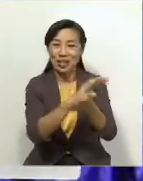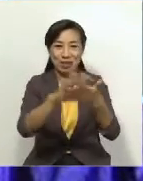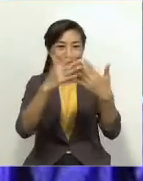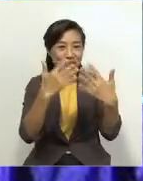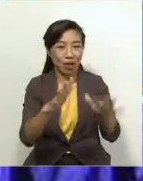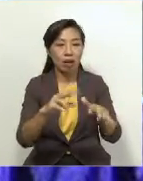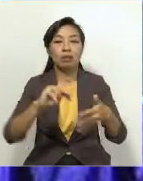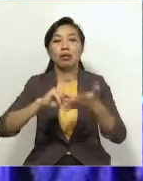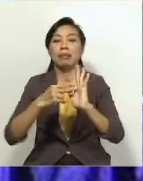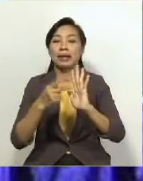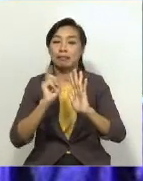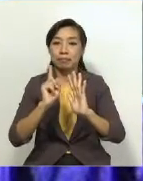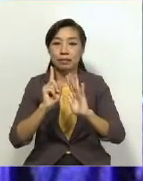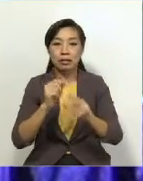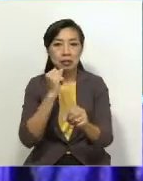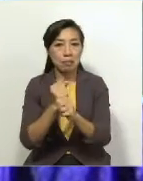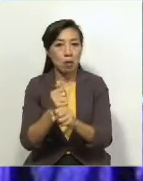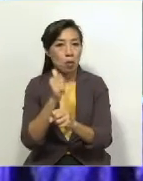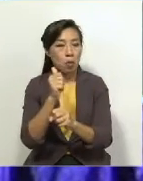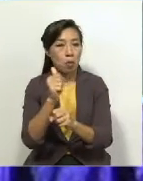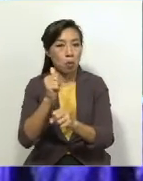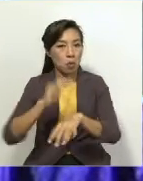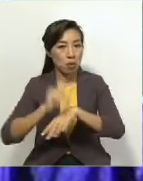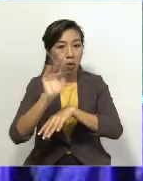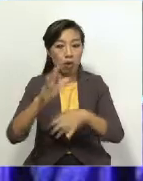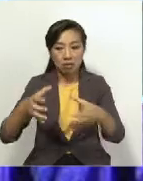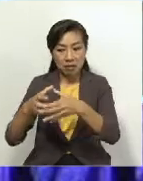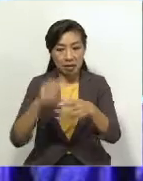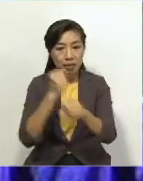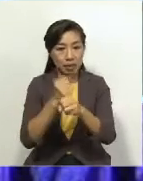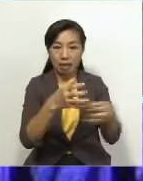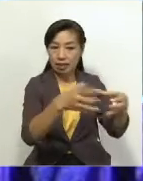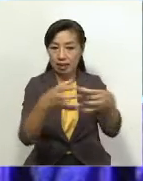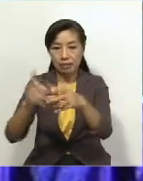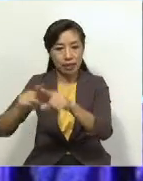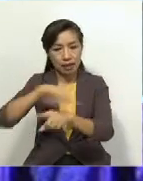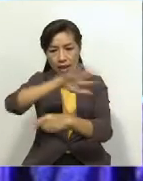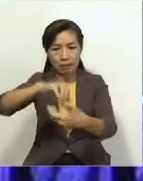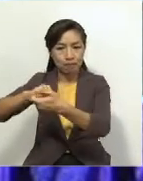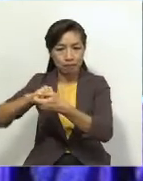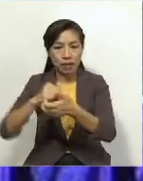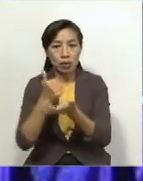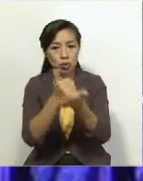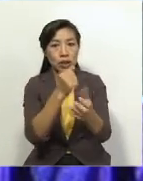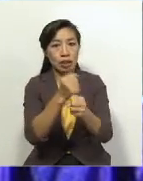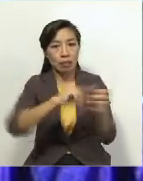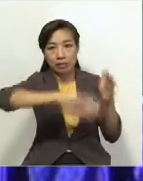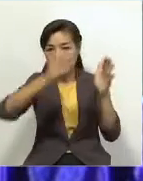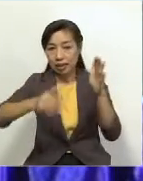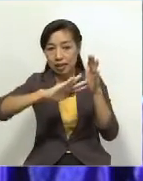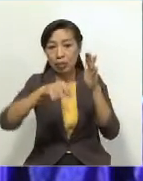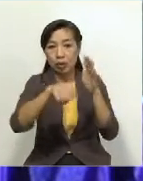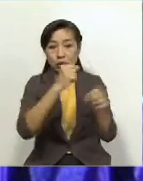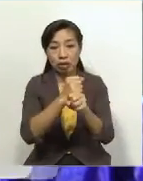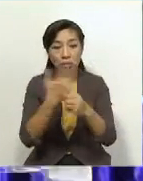ถือว่าเป็นผลงานชิ้นโบแดงสำเร็จของทีมปฏิบัติงานทุกทีมที่ช่วยกันอยู่ที่ถ้ำหลวงนะครับ